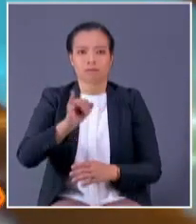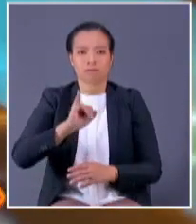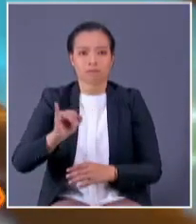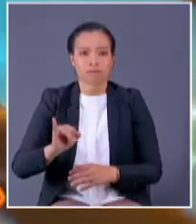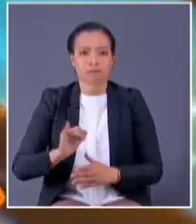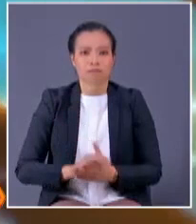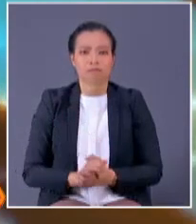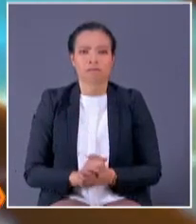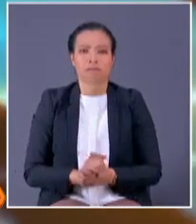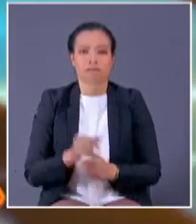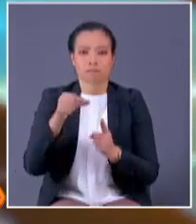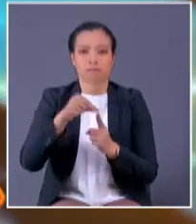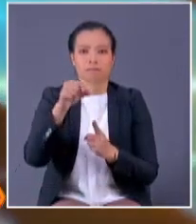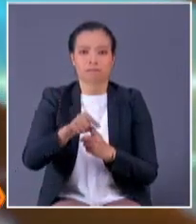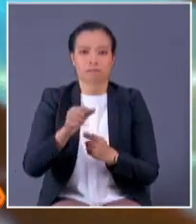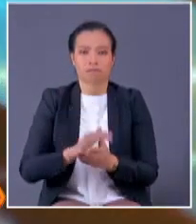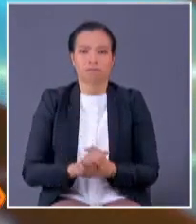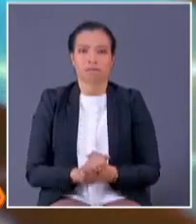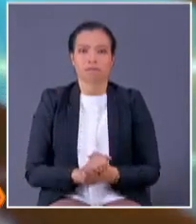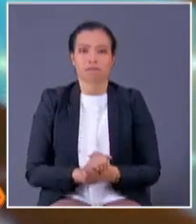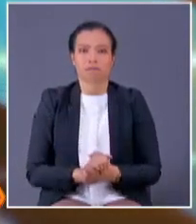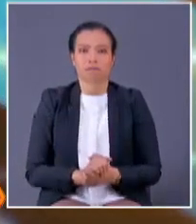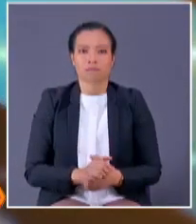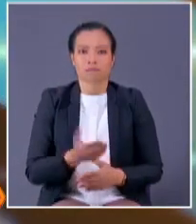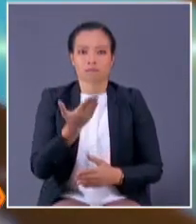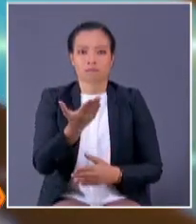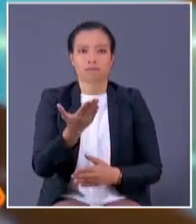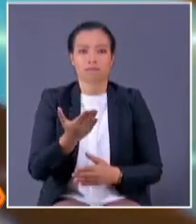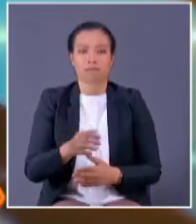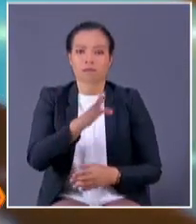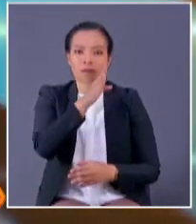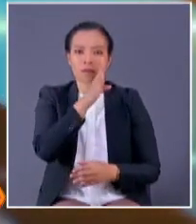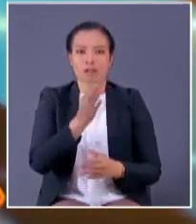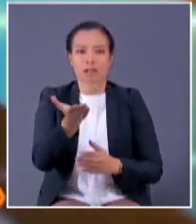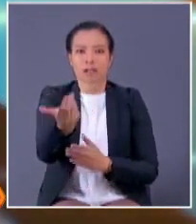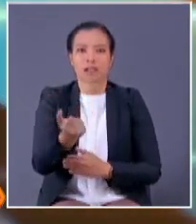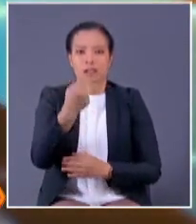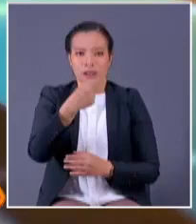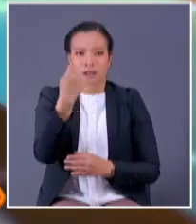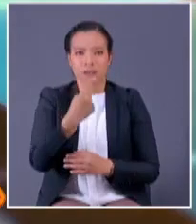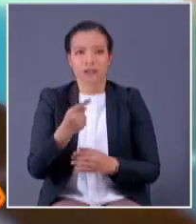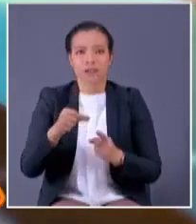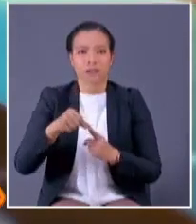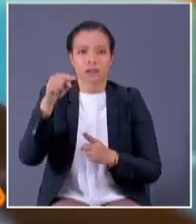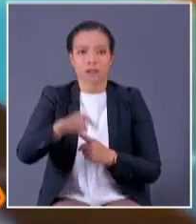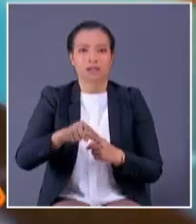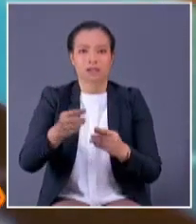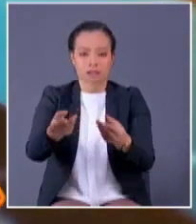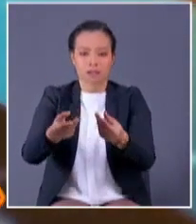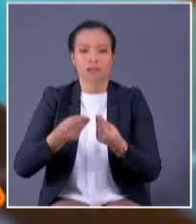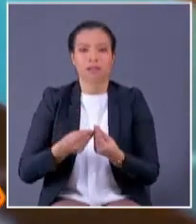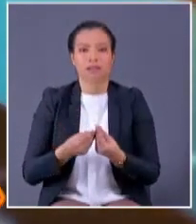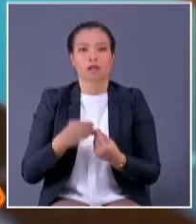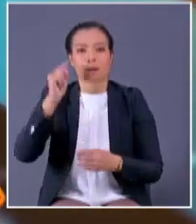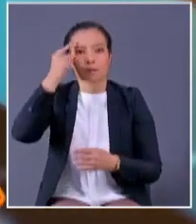าถูกออกใบสั่งเนี่ยอย่างท่านเนี่ยเวลาสมมติไปยืมรถให้ใครแล้วเขาไปถูกใบสั่งแล้วเอารถมาคืนแต่เ